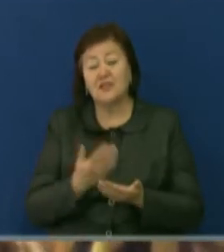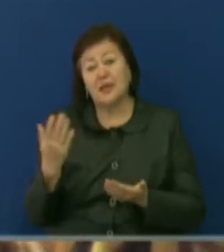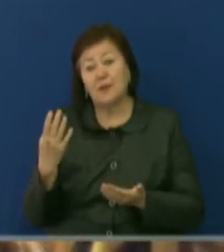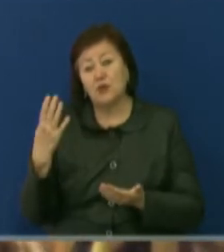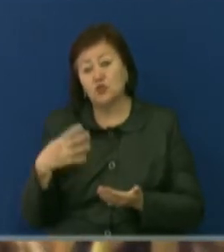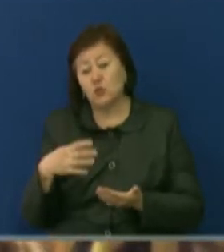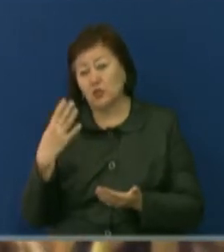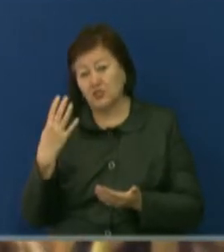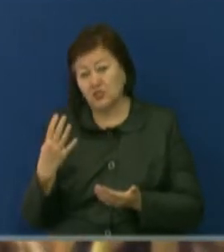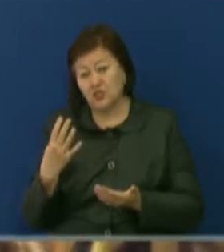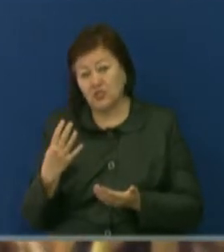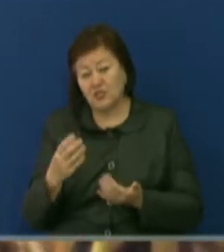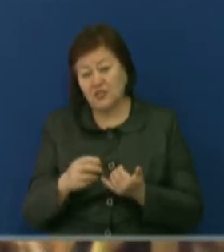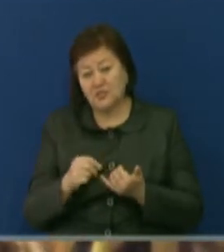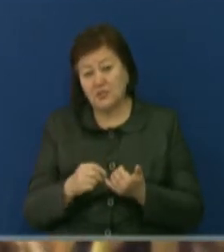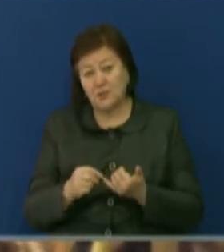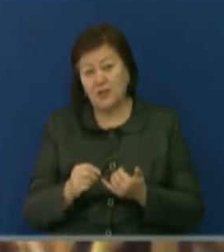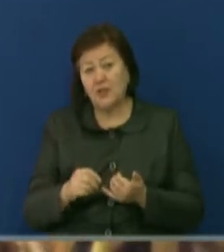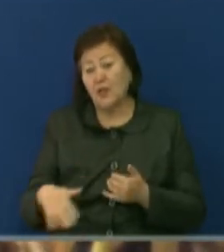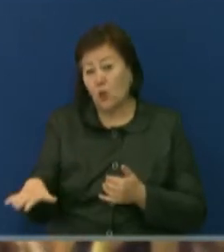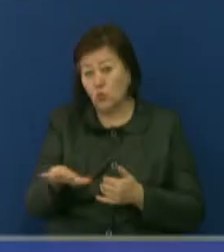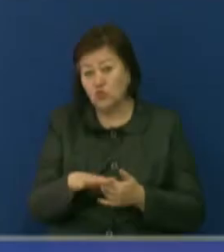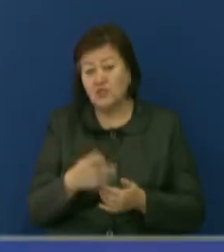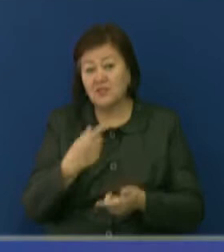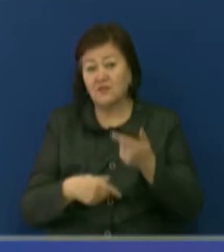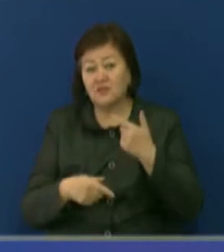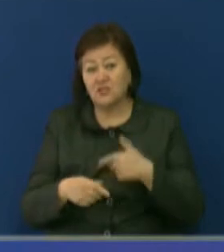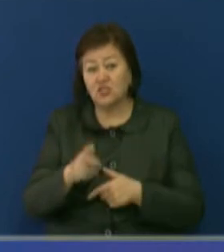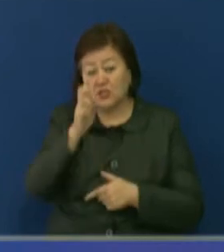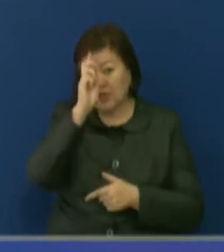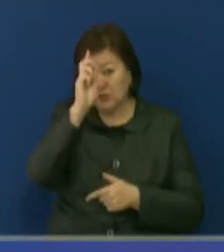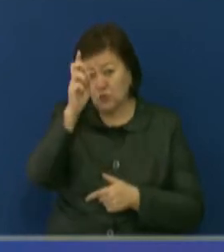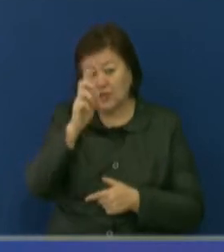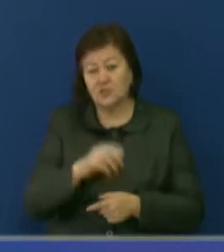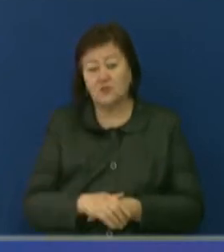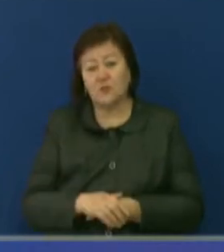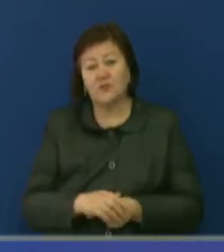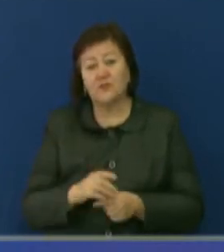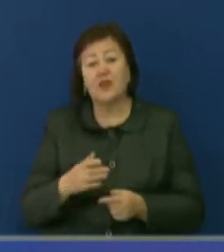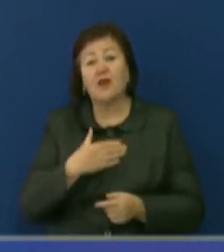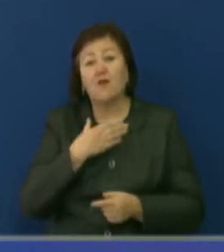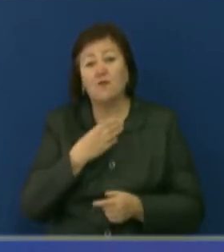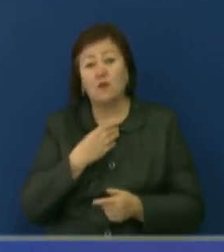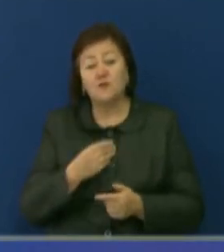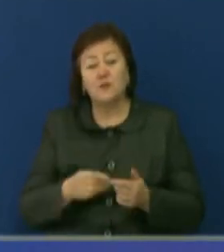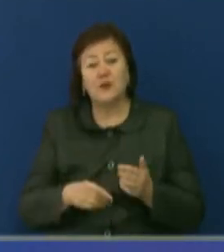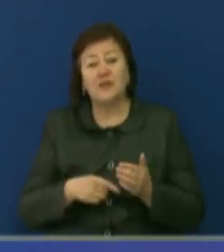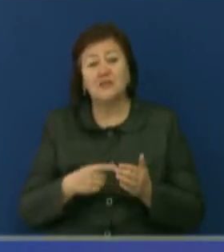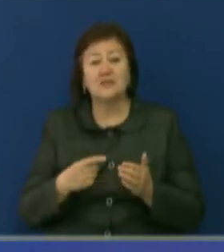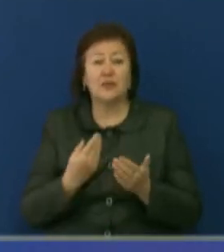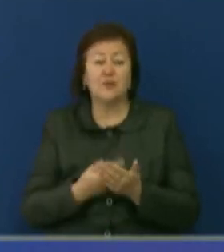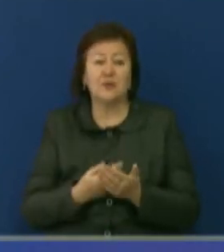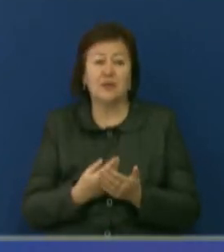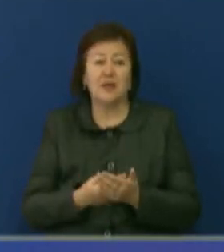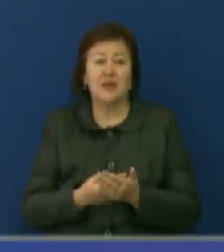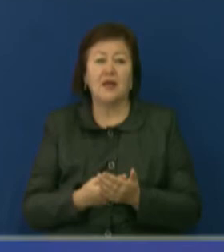болатын 61 жер учаскесі қайтарылды. Қаламызда маусымның 9 мен 16 аралығында